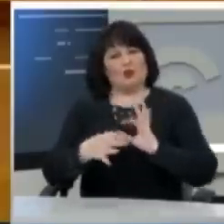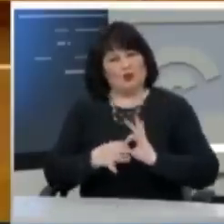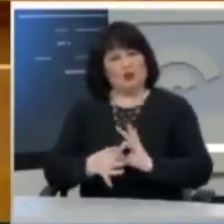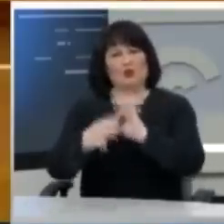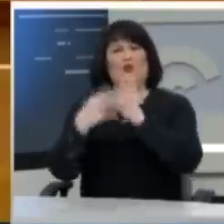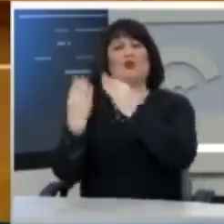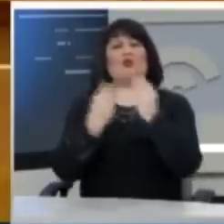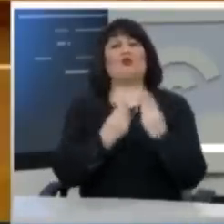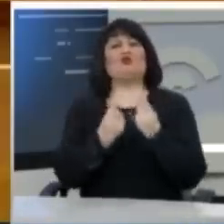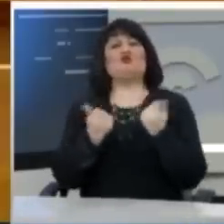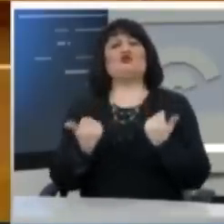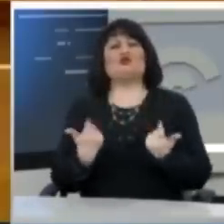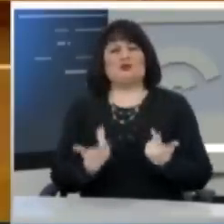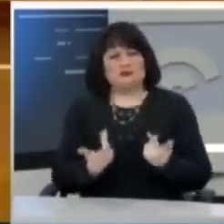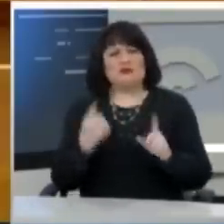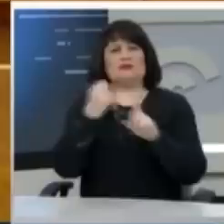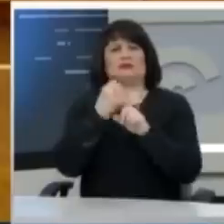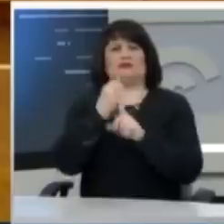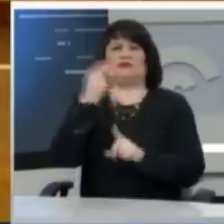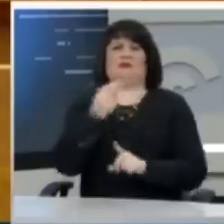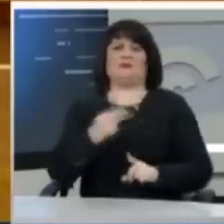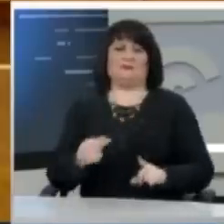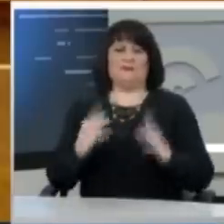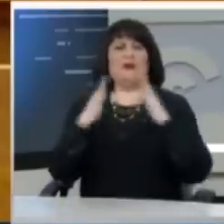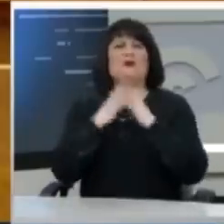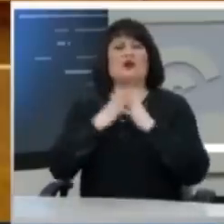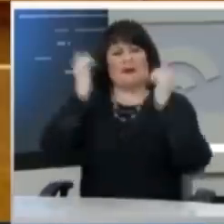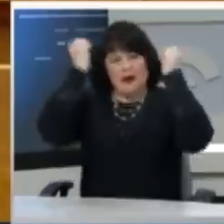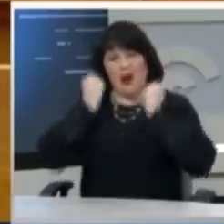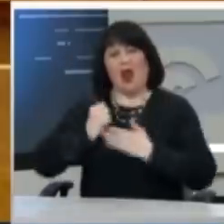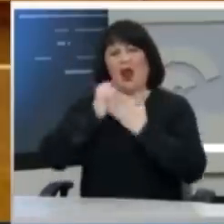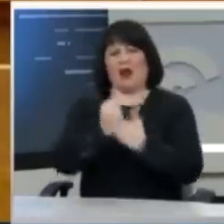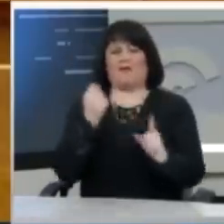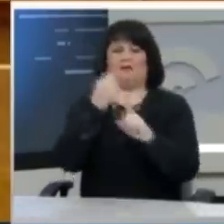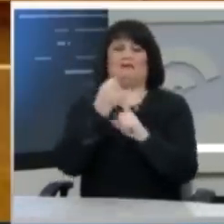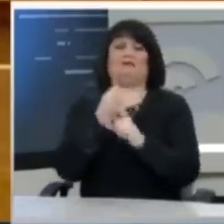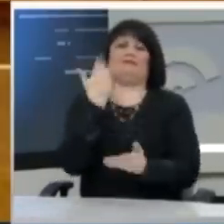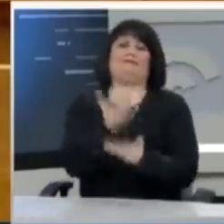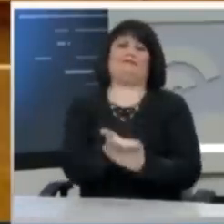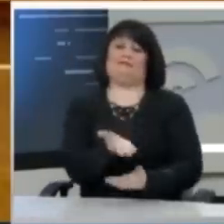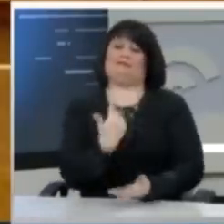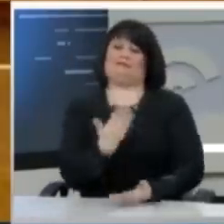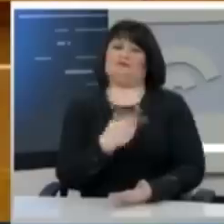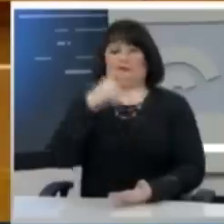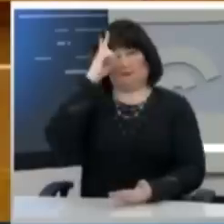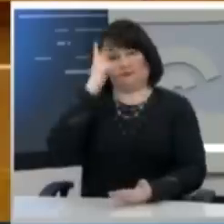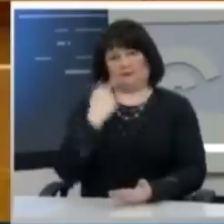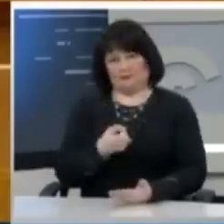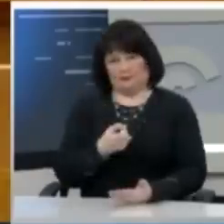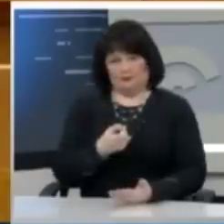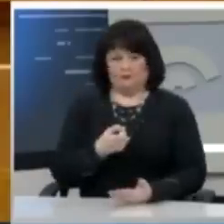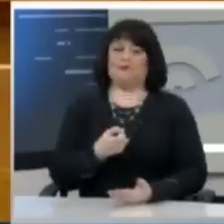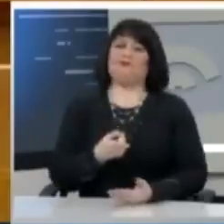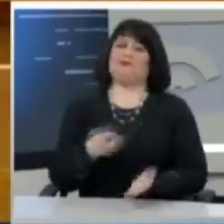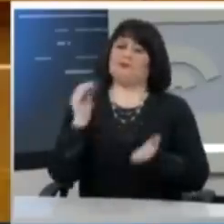πολύμορφα το ζήτημα της διεκδίκησης των πολεμικών αποζημιώσεων και επανορθώσεων από τη Γερμανία, με